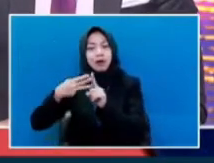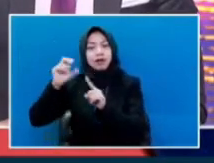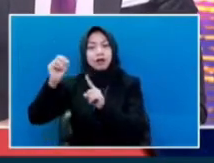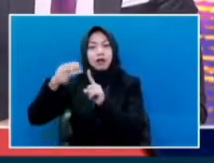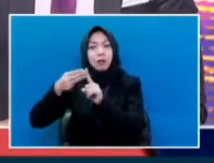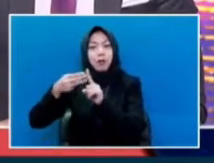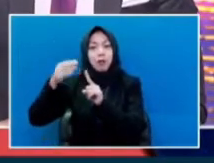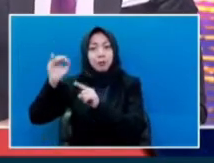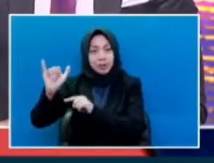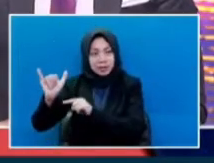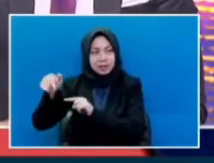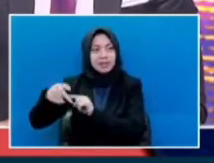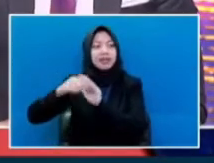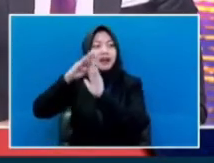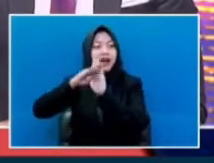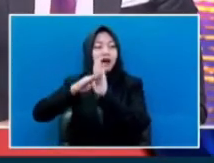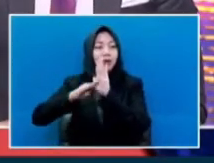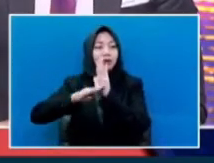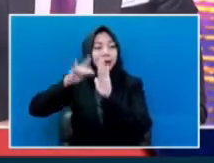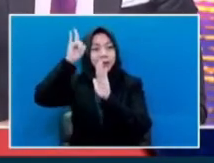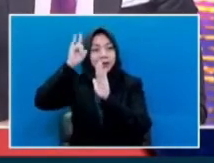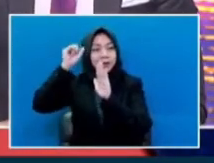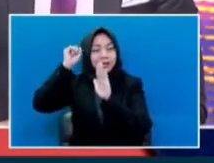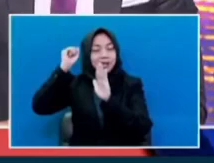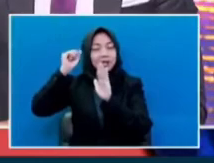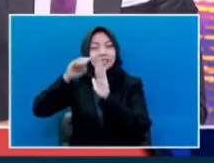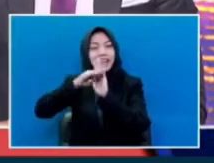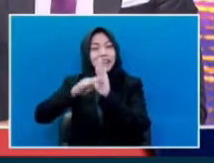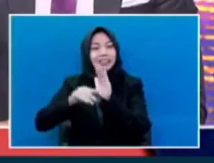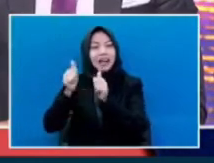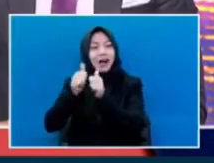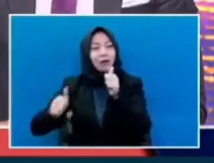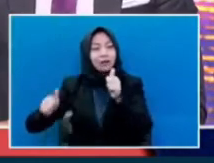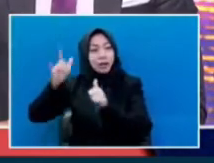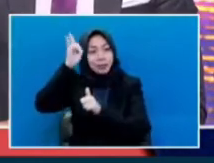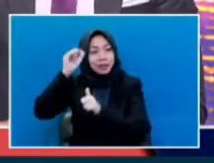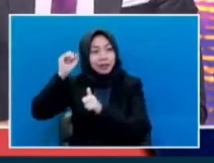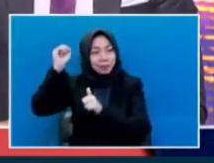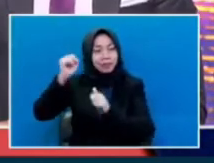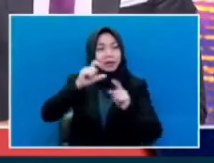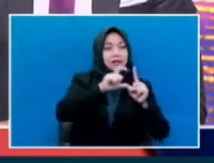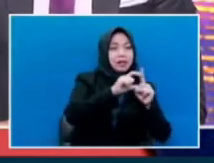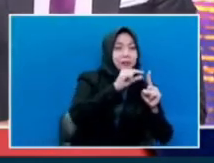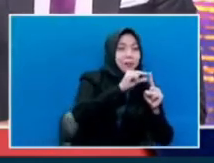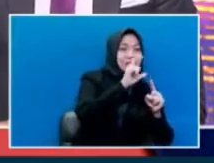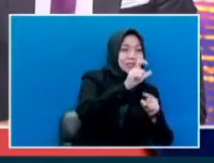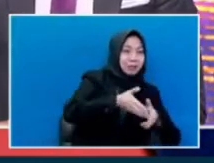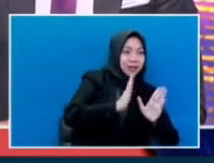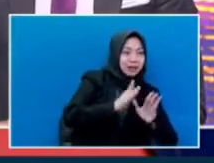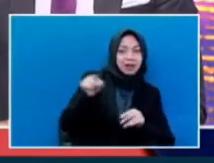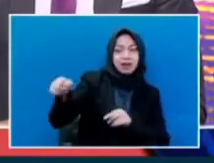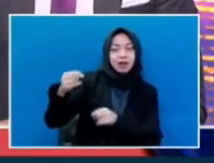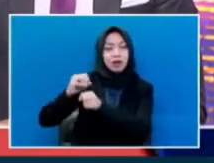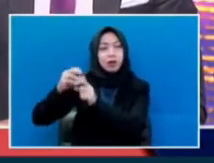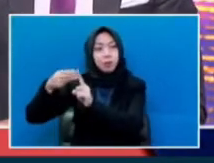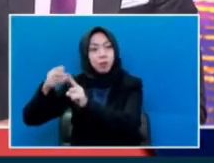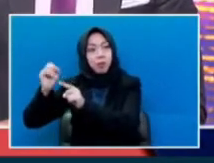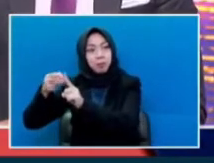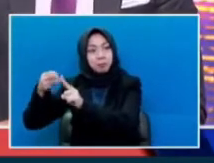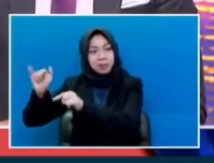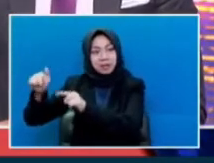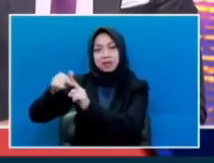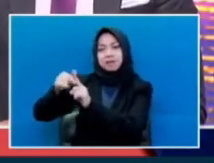memenuhi syarat untuk menjadi anggota PDIP lagi gitu kan oleh DPC eh Medan ee